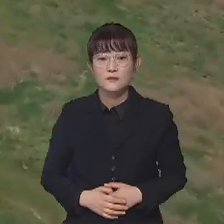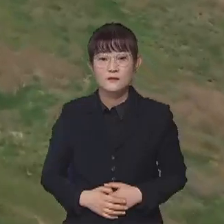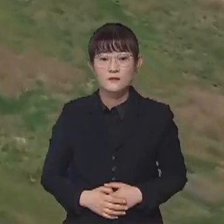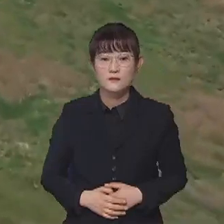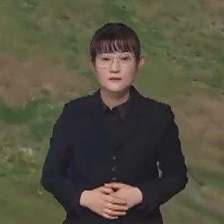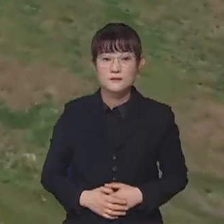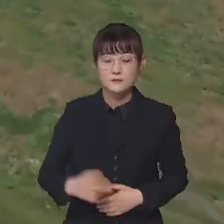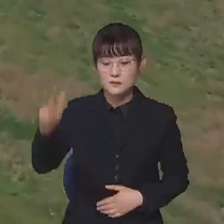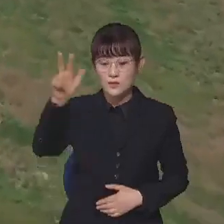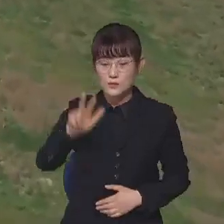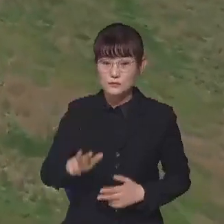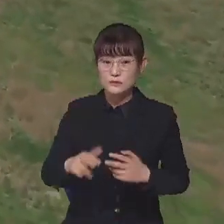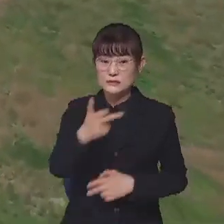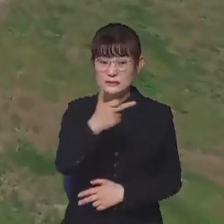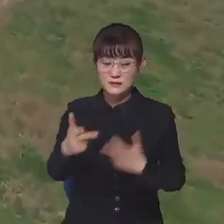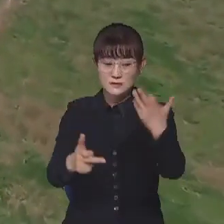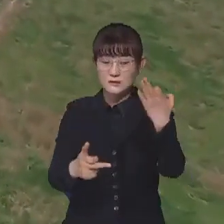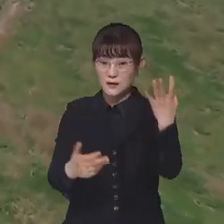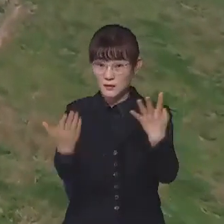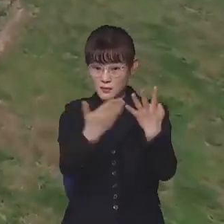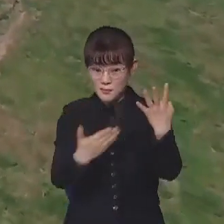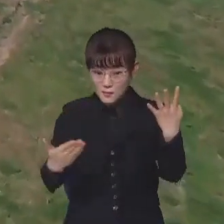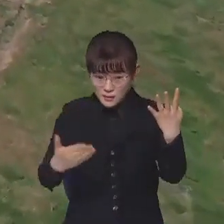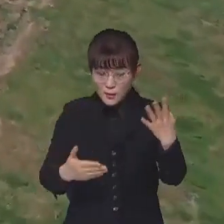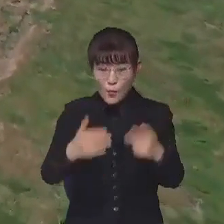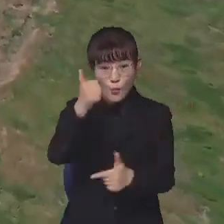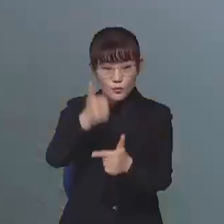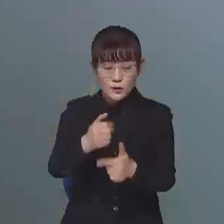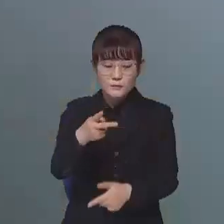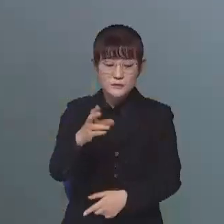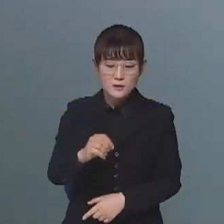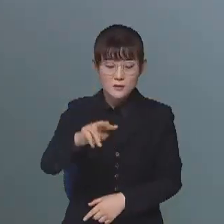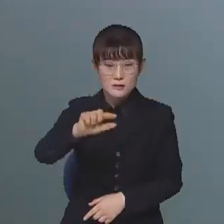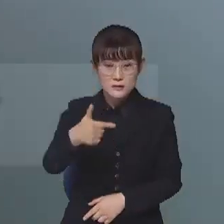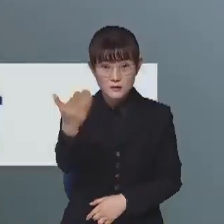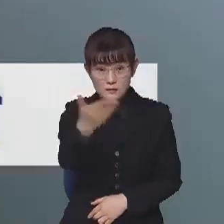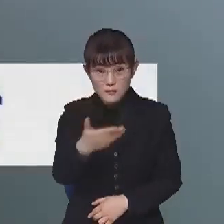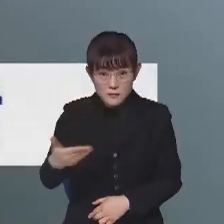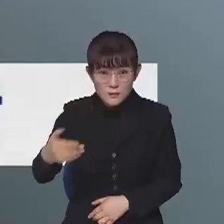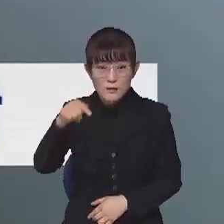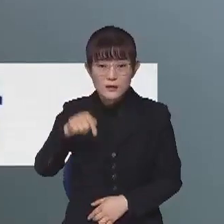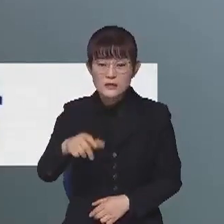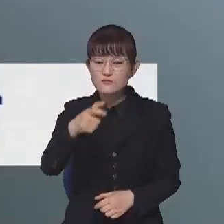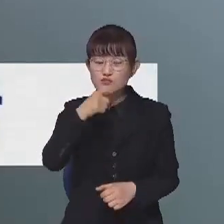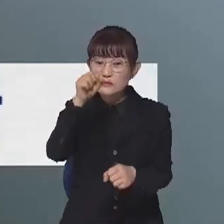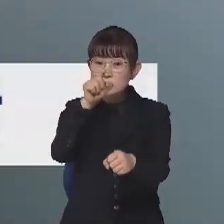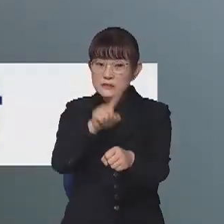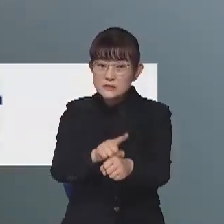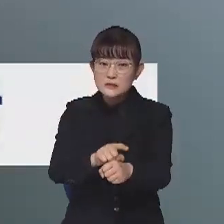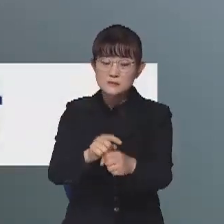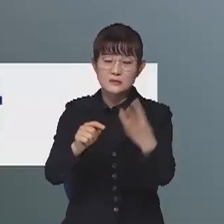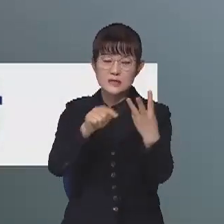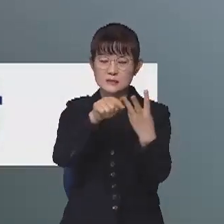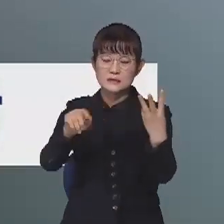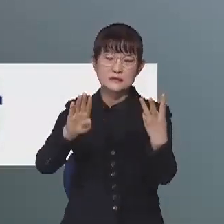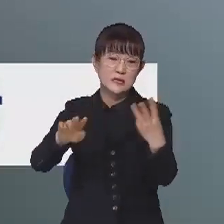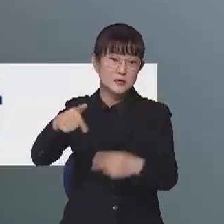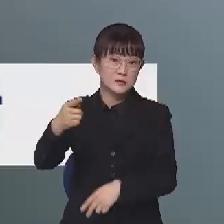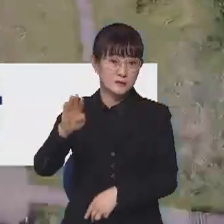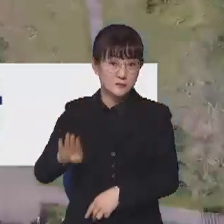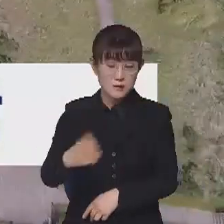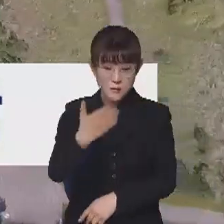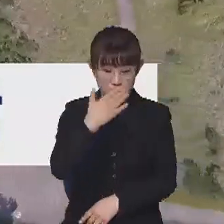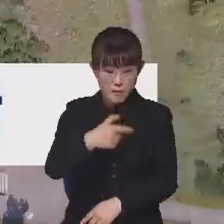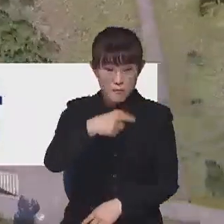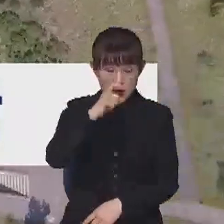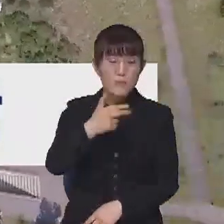전국 4대 강중 하나인 호남의 젖줄 영산강은 광주 하수 오염원으로 인해 수질이 3, 4등급 수준에 머물러 식수가